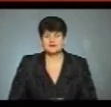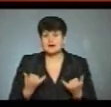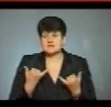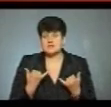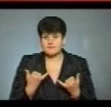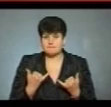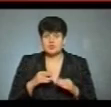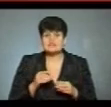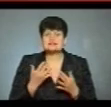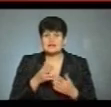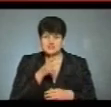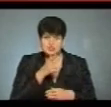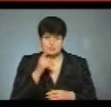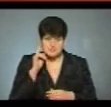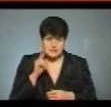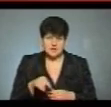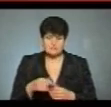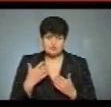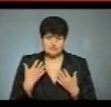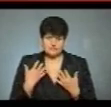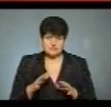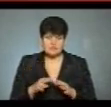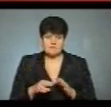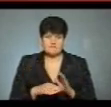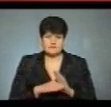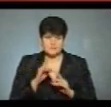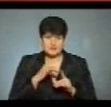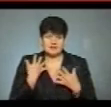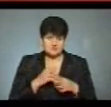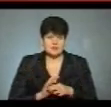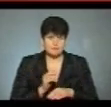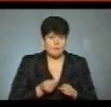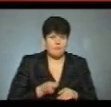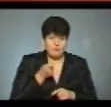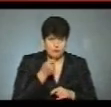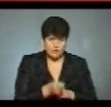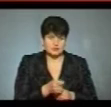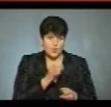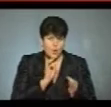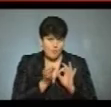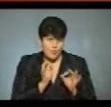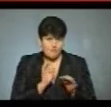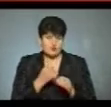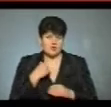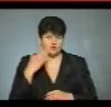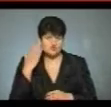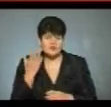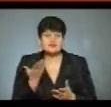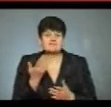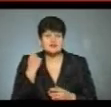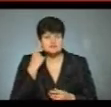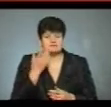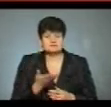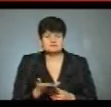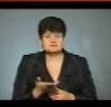процедура? Тобто, скільки часу ми знаємо, що вже в парламенті є цей законопроект, обговорення, на голосування, які ваші прогнози